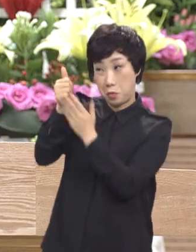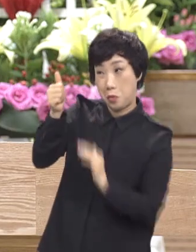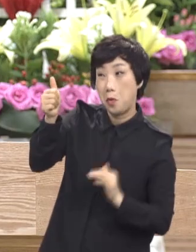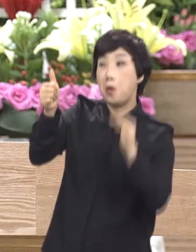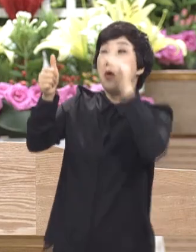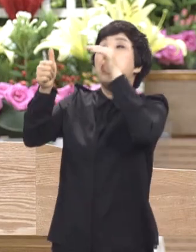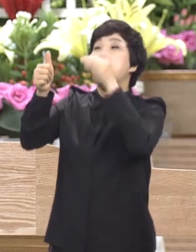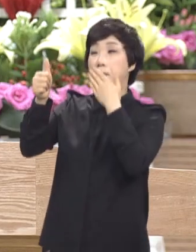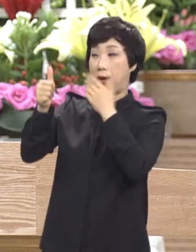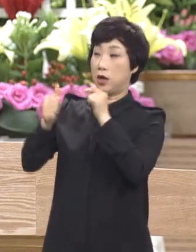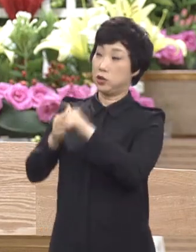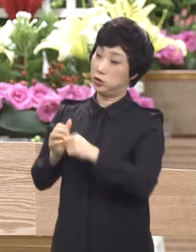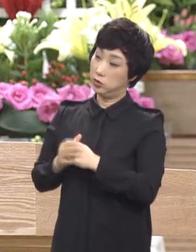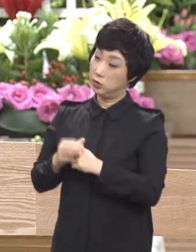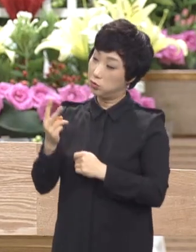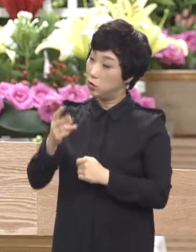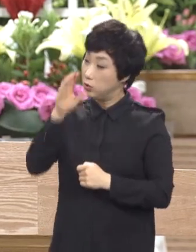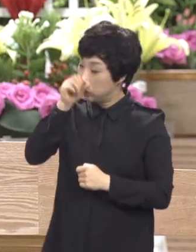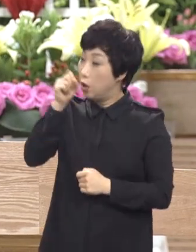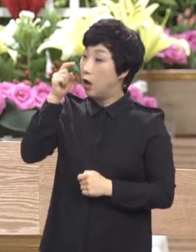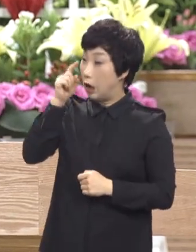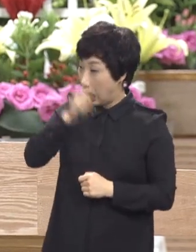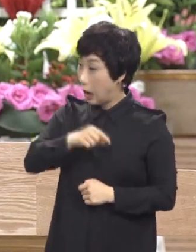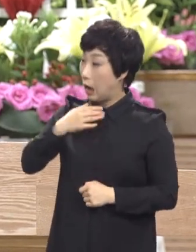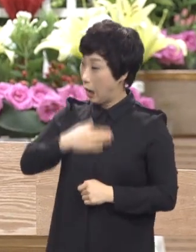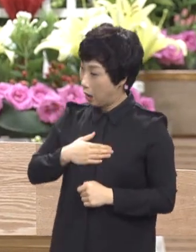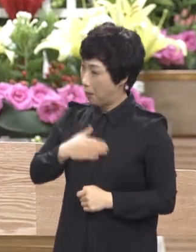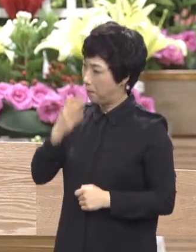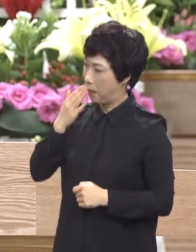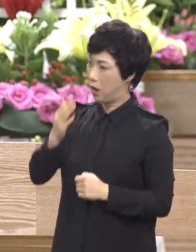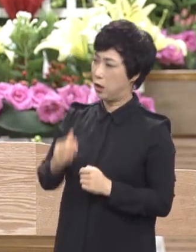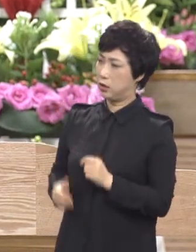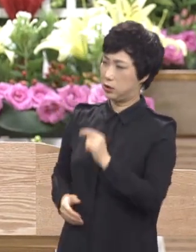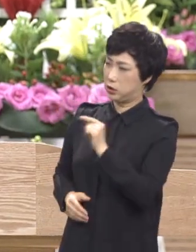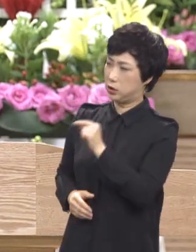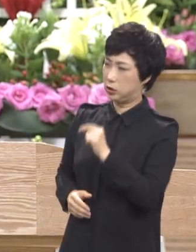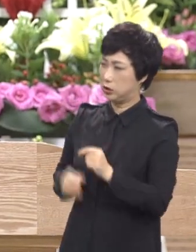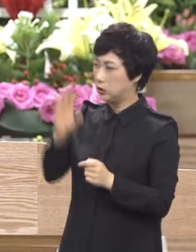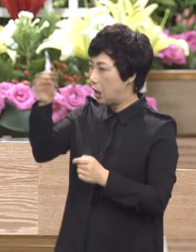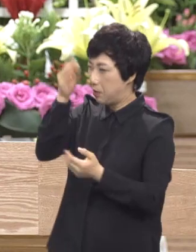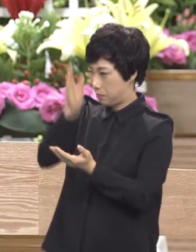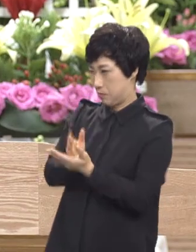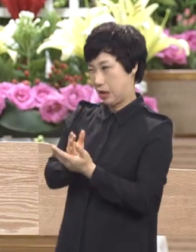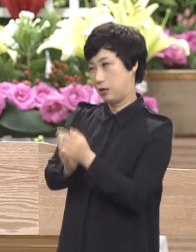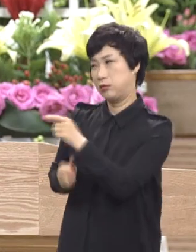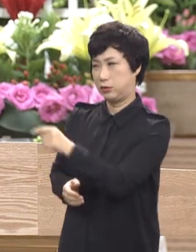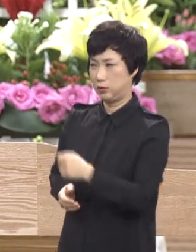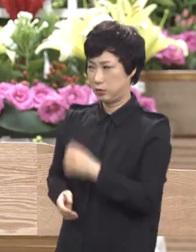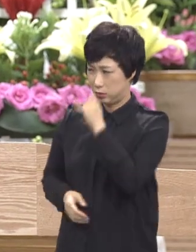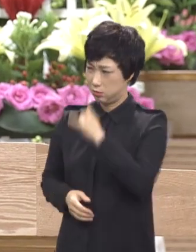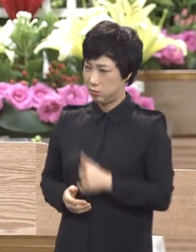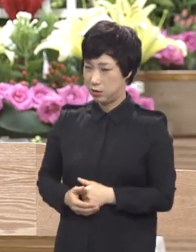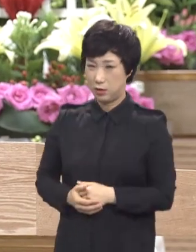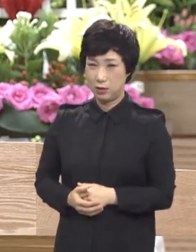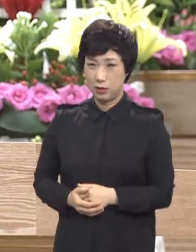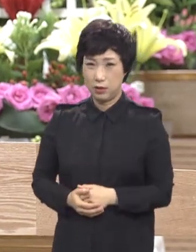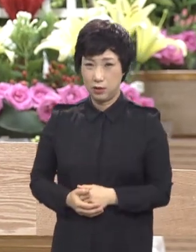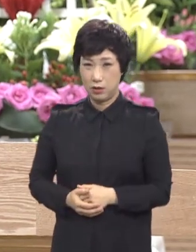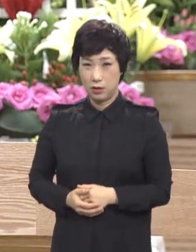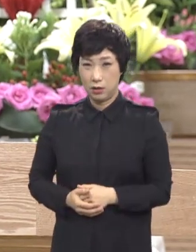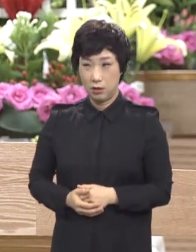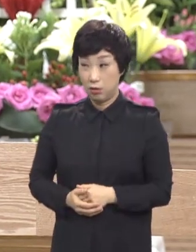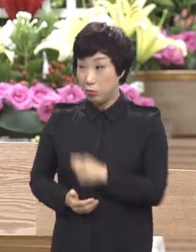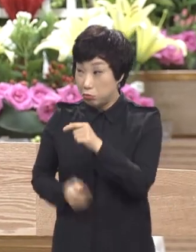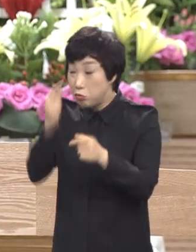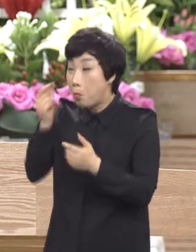같이 되고 선악을 알게 되니까 너를 못 먹게 한 거야.